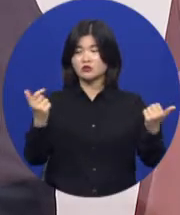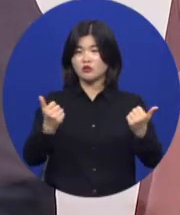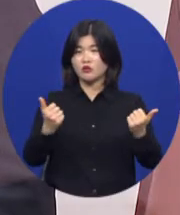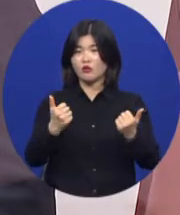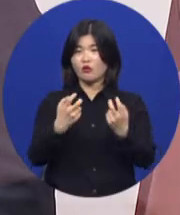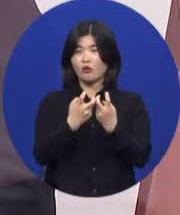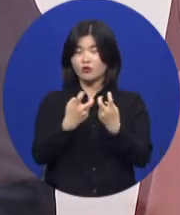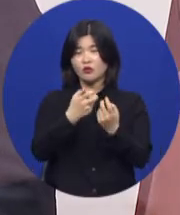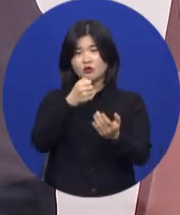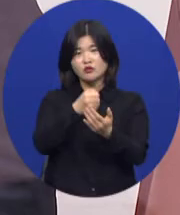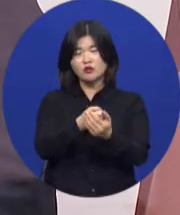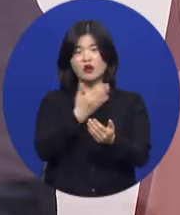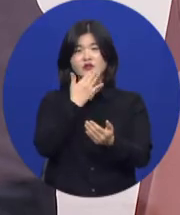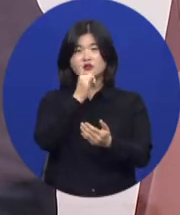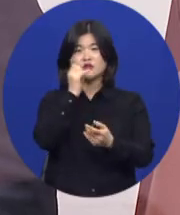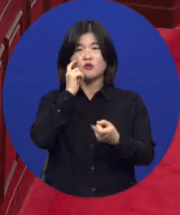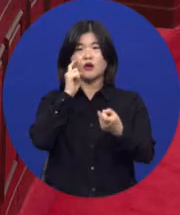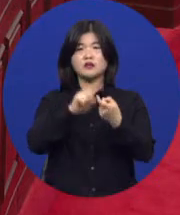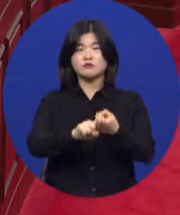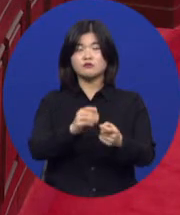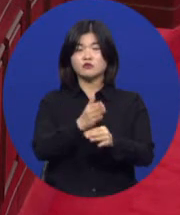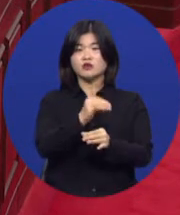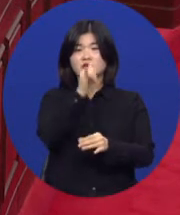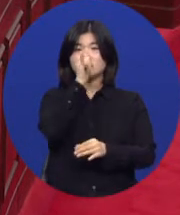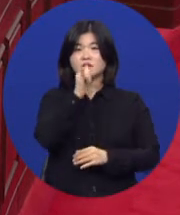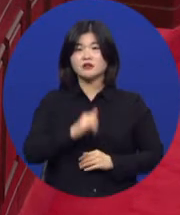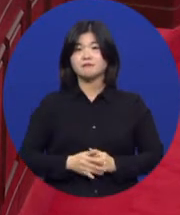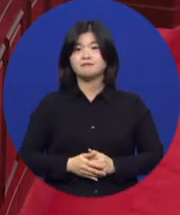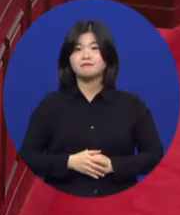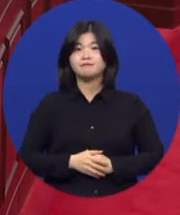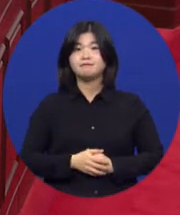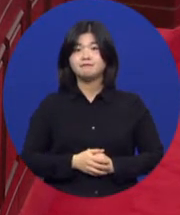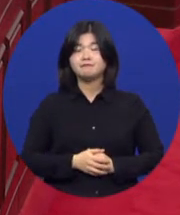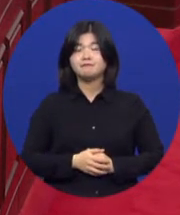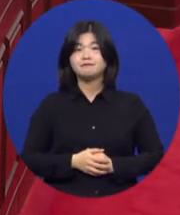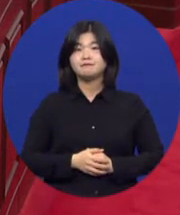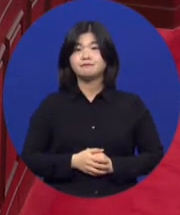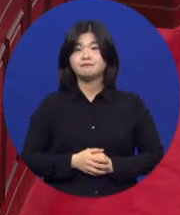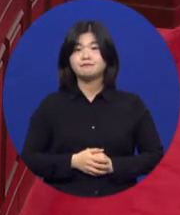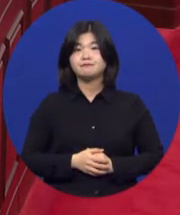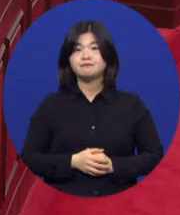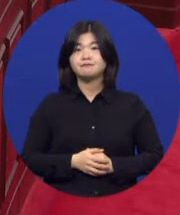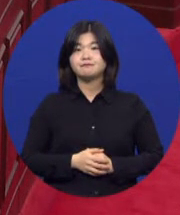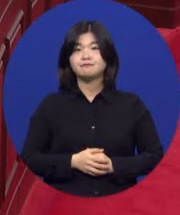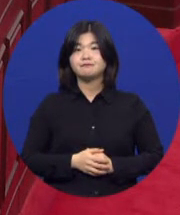어떻게 결론을 내릴지 주목됩니다. MBC 뉴스 송원일입니다.